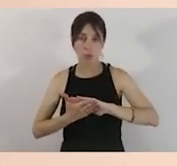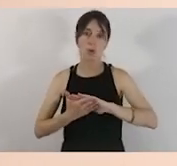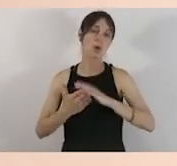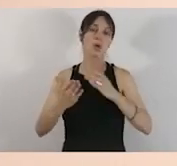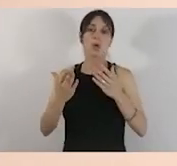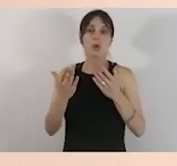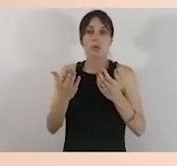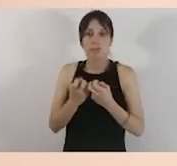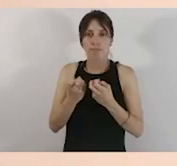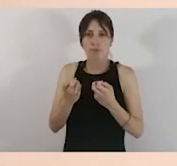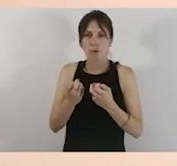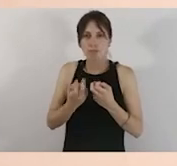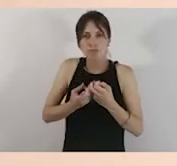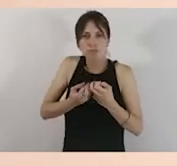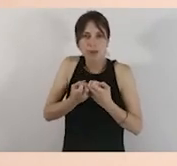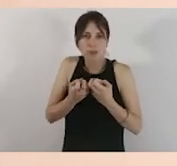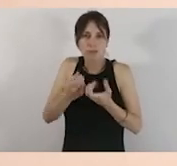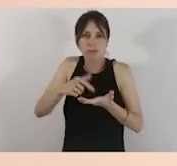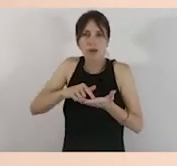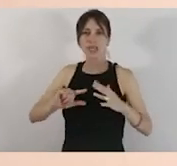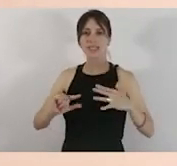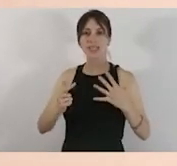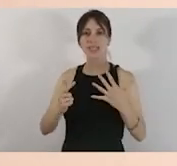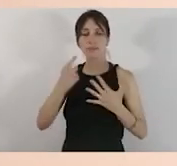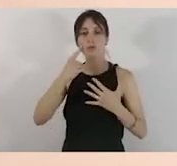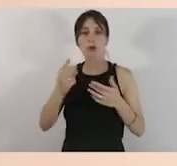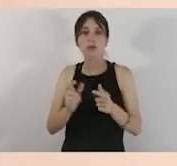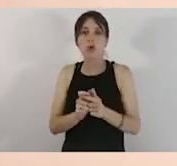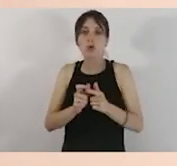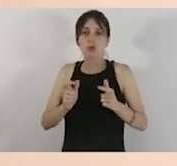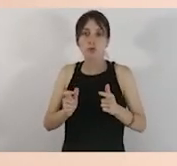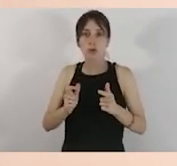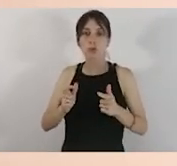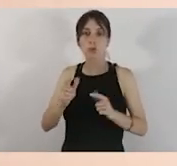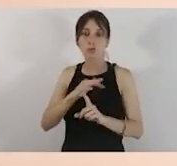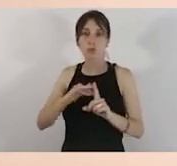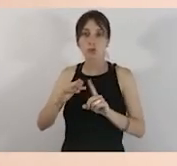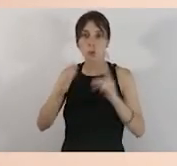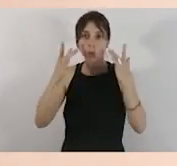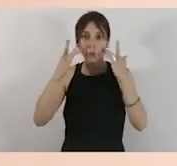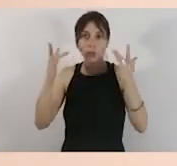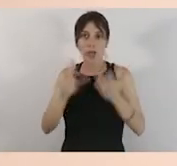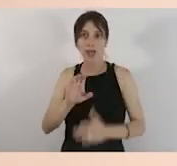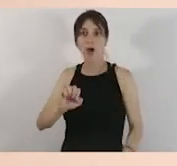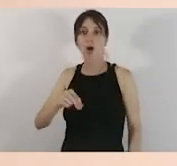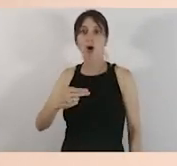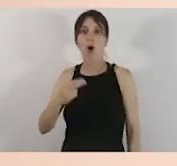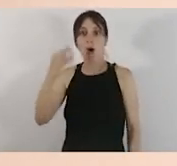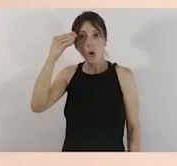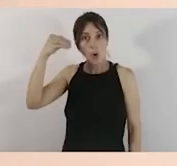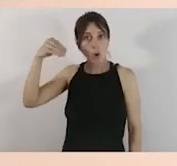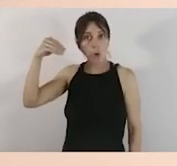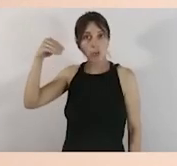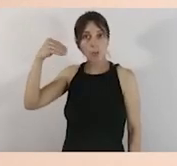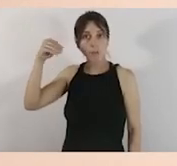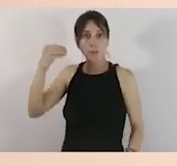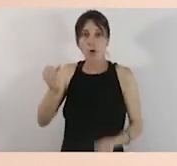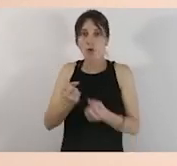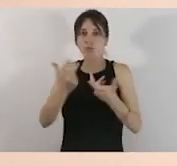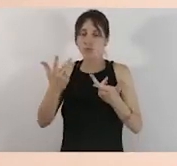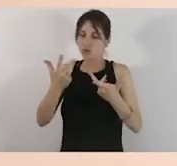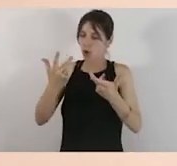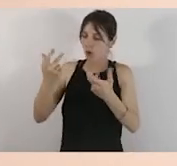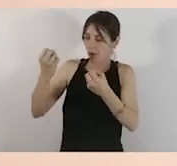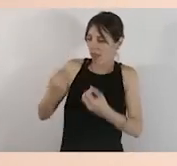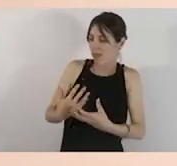dans le 7e, je pense à l'association Le Centre socio-culturel d'Andoum, qui propose de nombreux événements, comme des